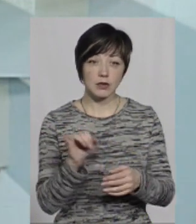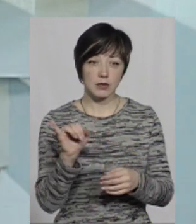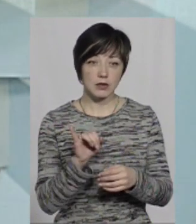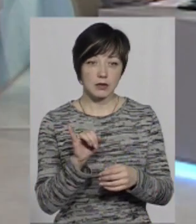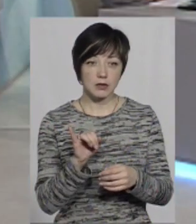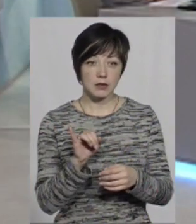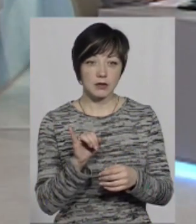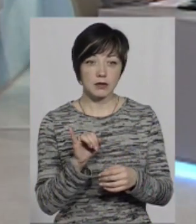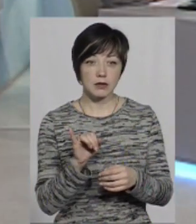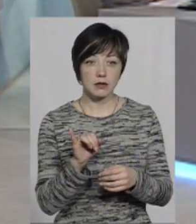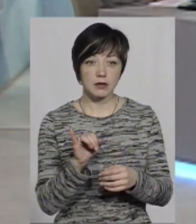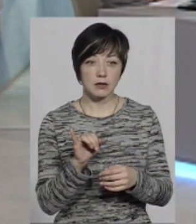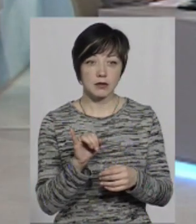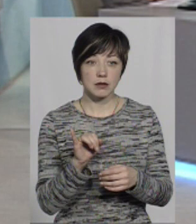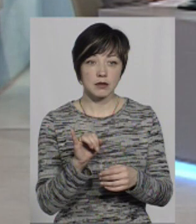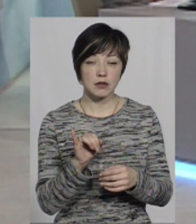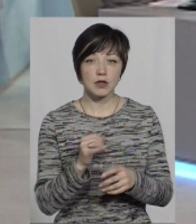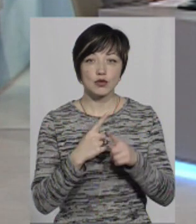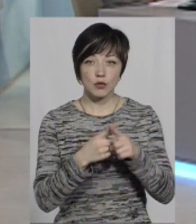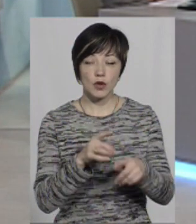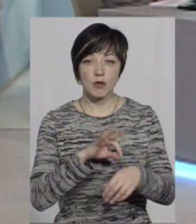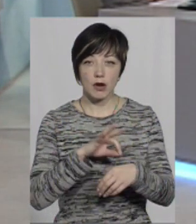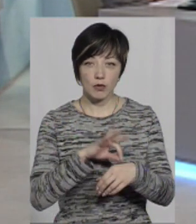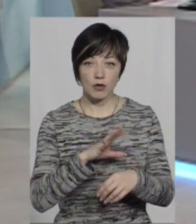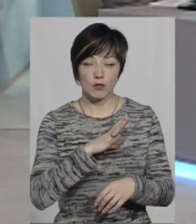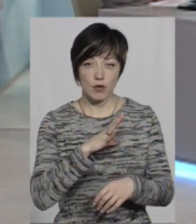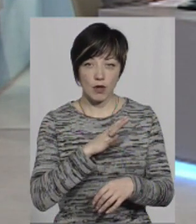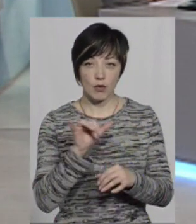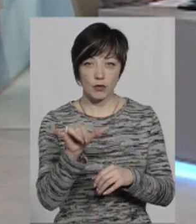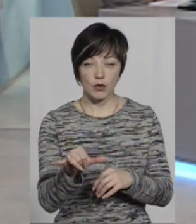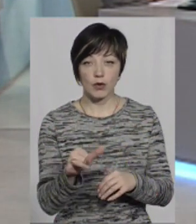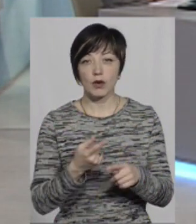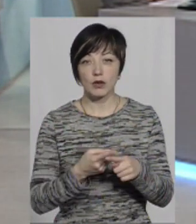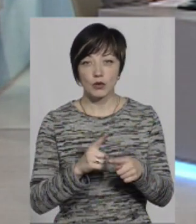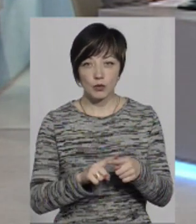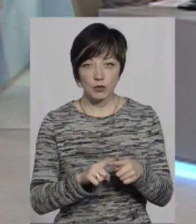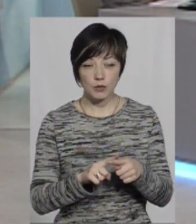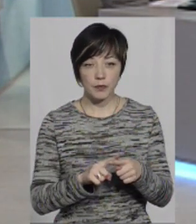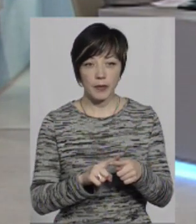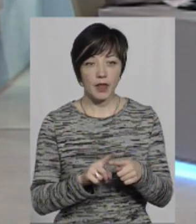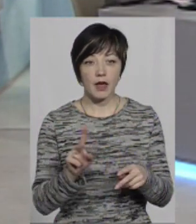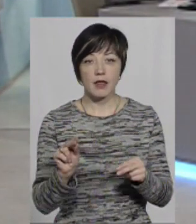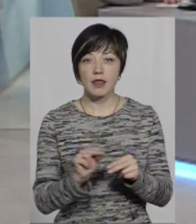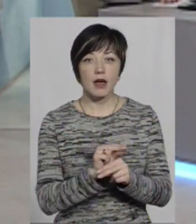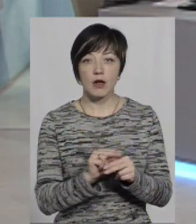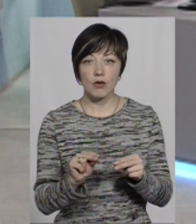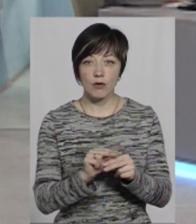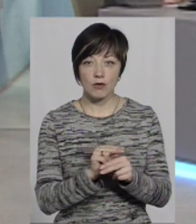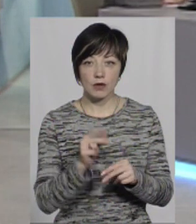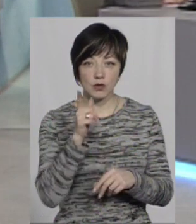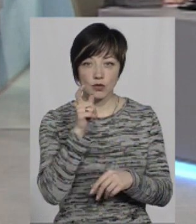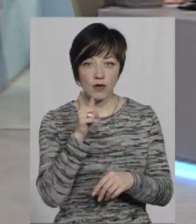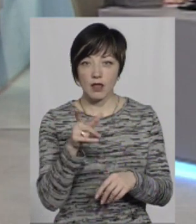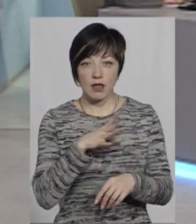псоріоз, ну так, супутня патологія була в нього. Тому причому не лікований цукровий